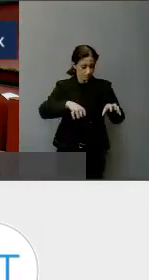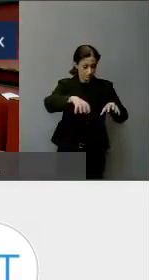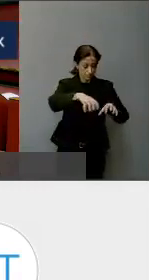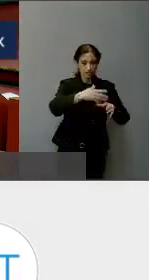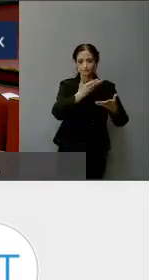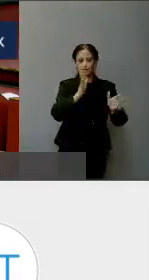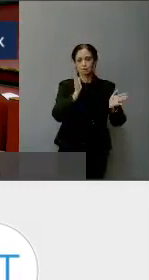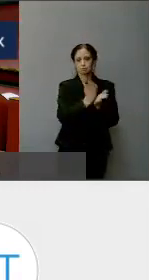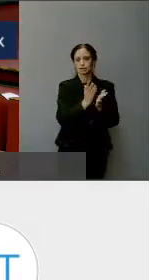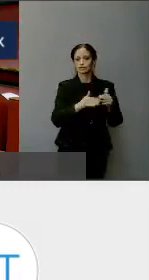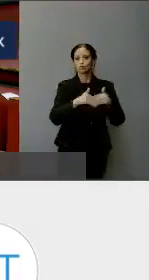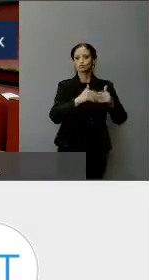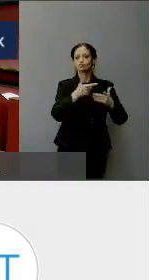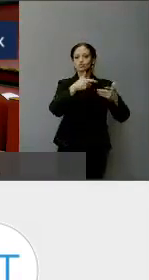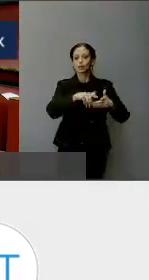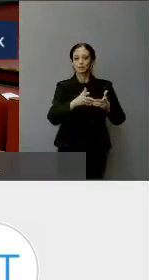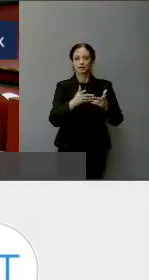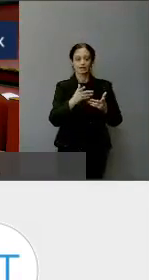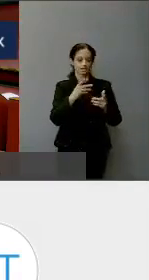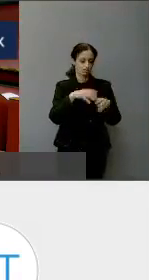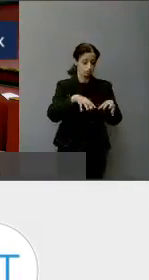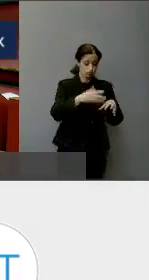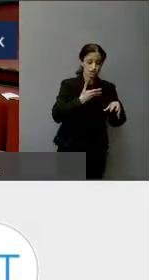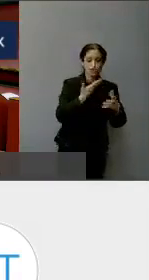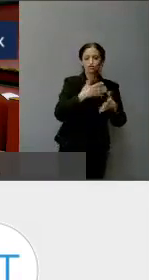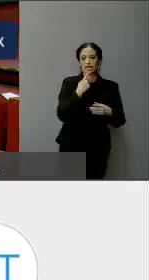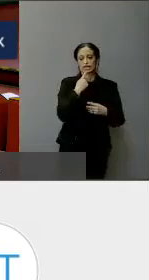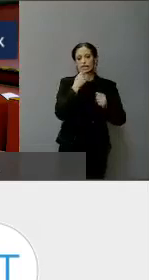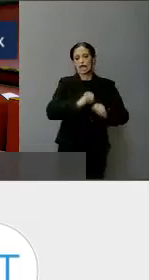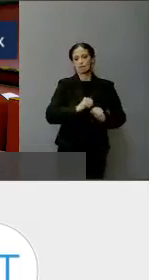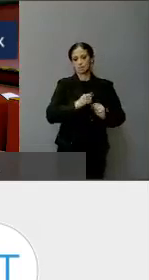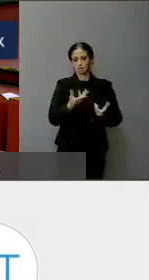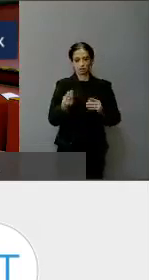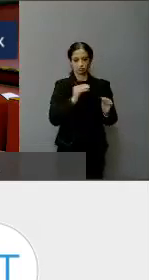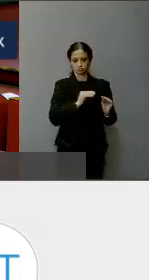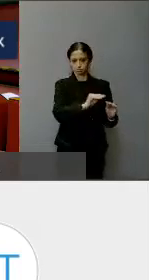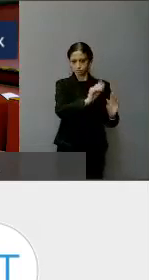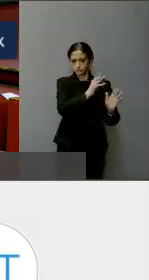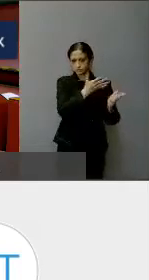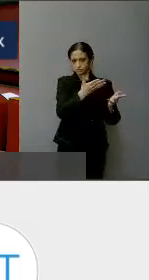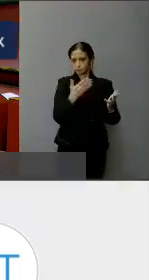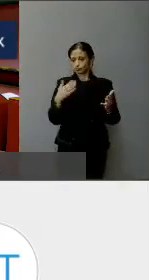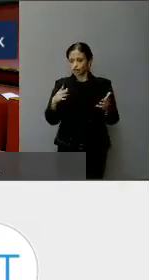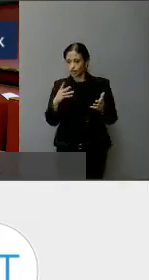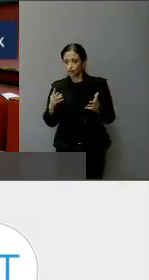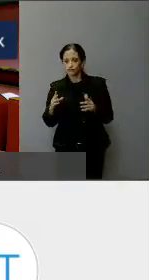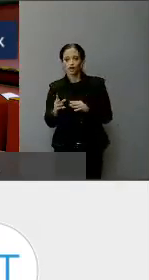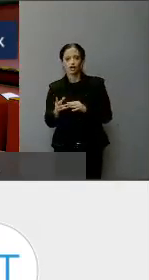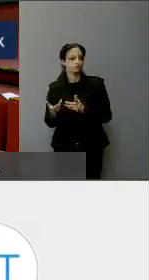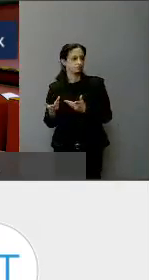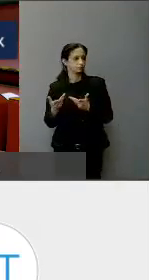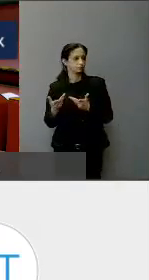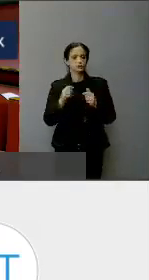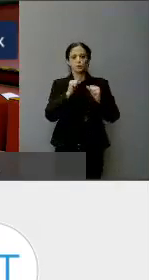per dare spazio a persone abitanti che esistevano le persone abitavano a gennaio avevano bisogno di un posto dove abitare 5 ci